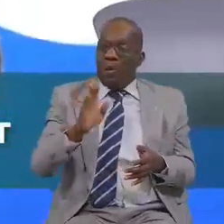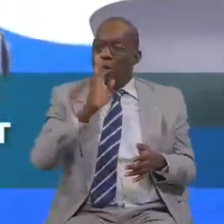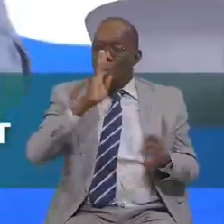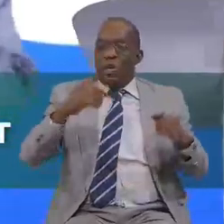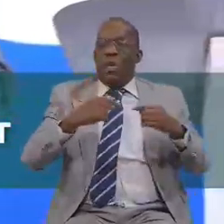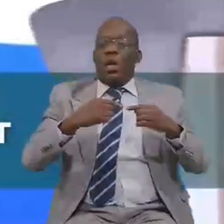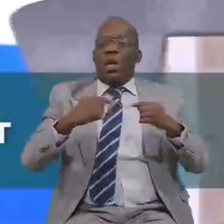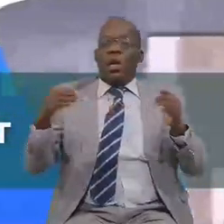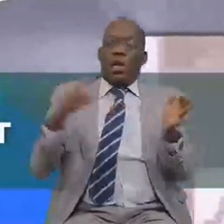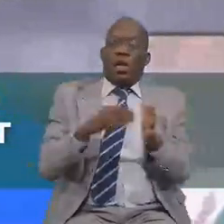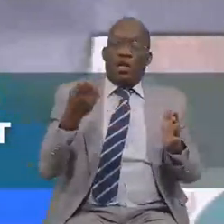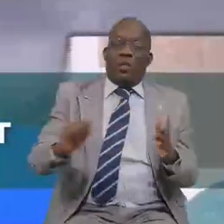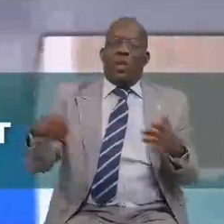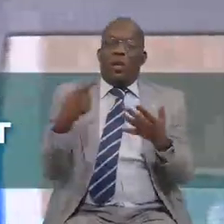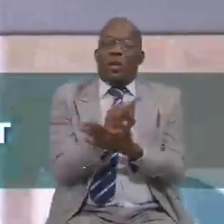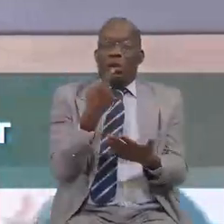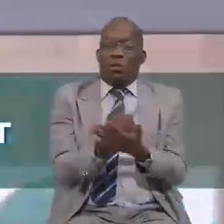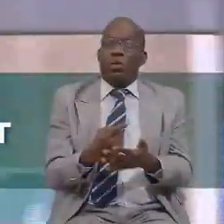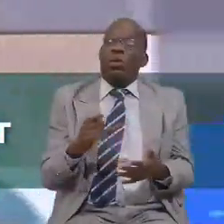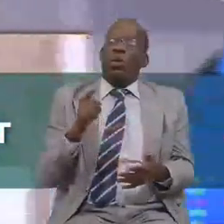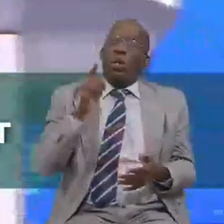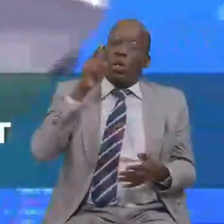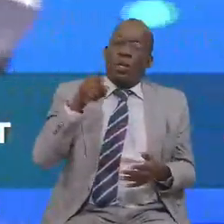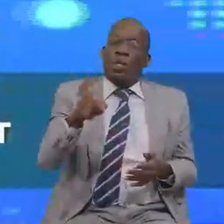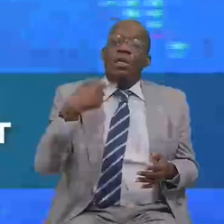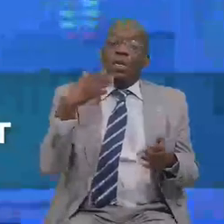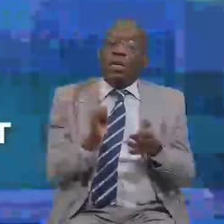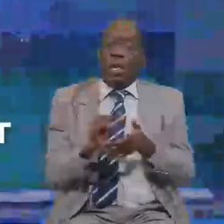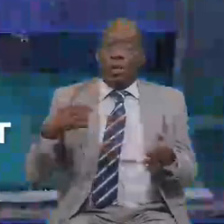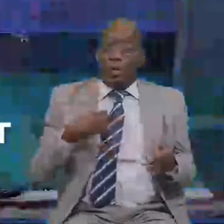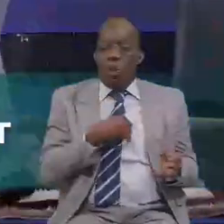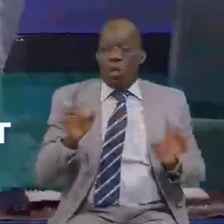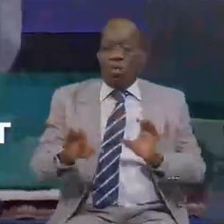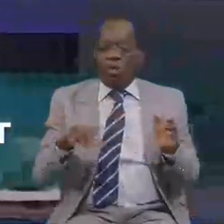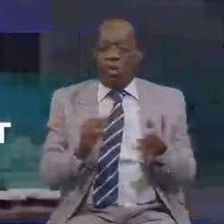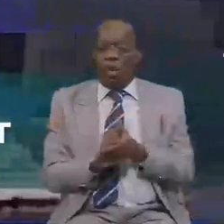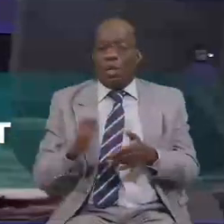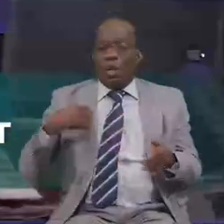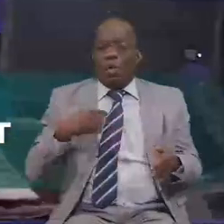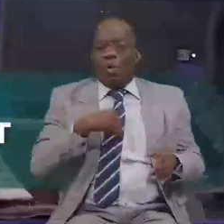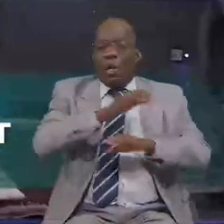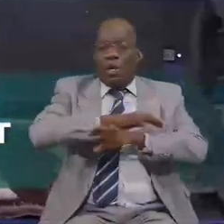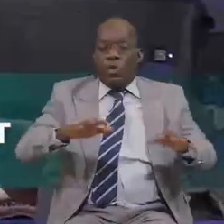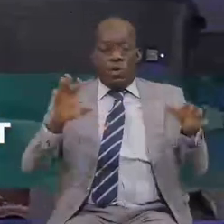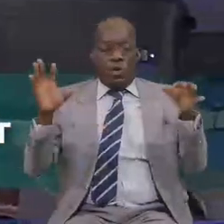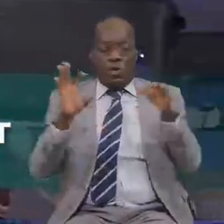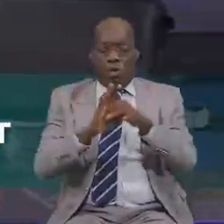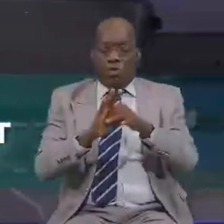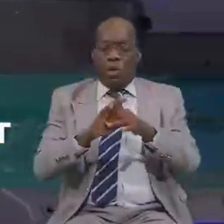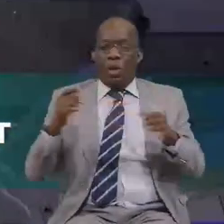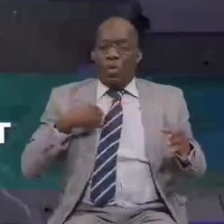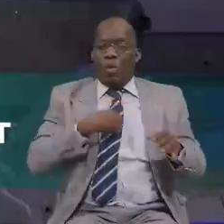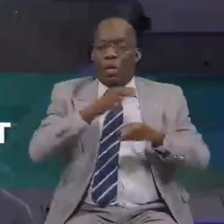de l'évangile. Et il dit maintenant, nous ne devons donc pas nous embarrasser, nous